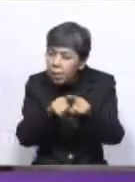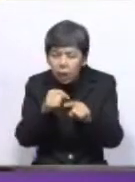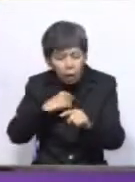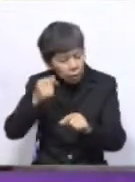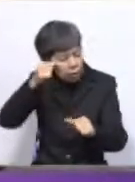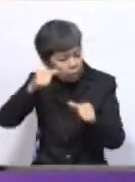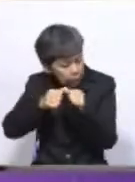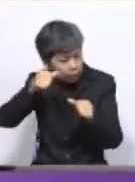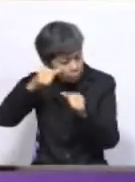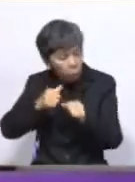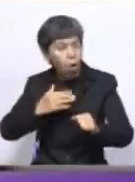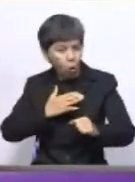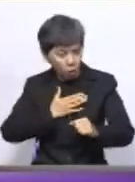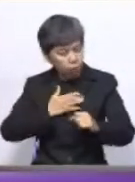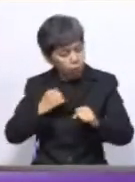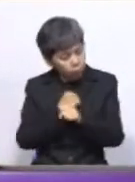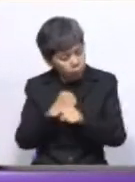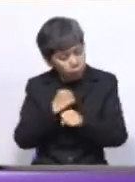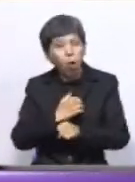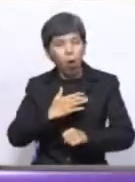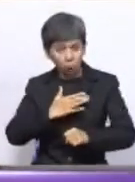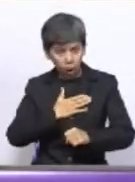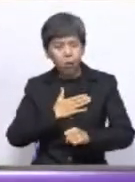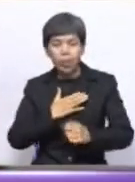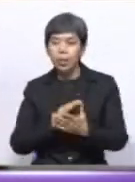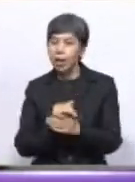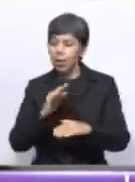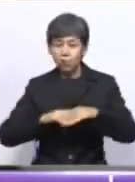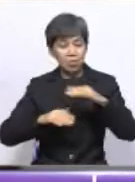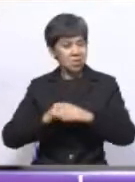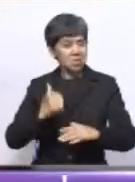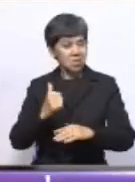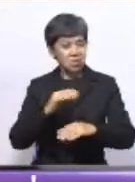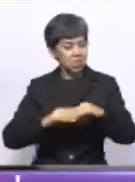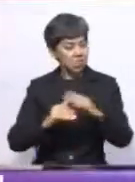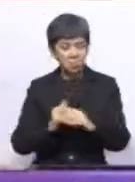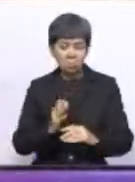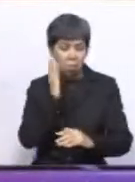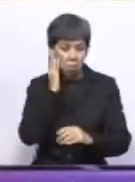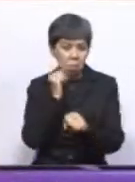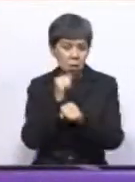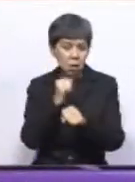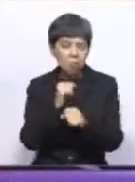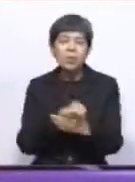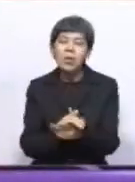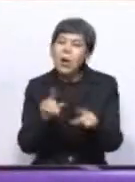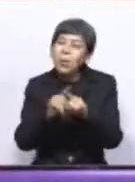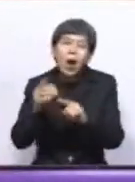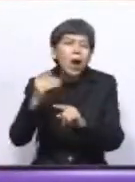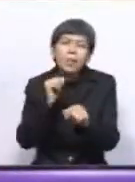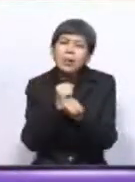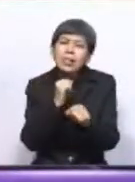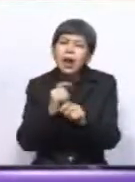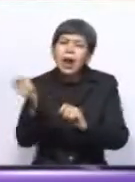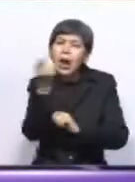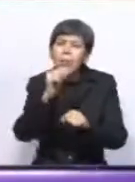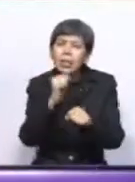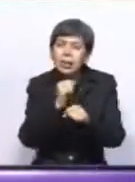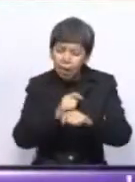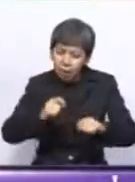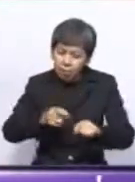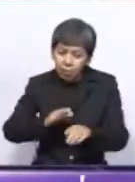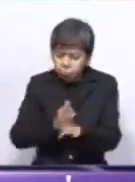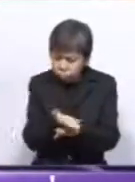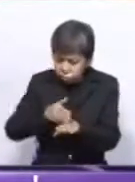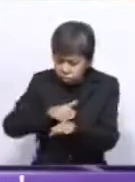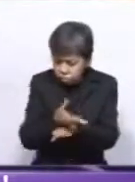วนหรือว่าฝึกตลอดเนี่ยทำให้เราเขาเรียกว่ายิ่งปั้นยิ่งคมโบราณก็เหมือนกับว่าเหมือนกระบี่อ่ะยิ่งรับยิ่งค